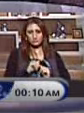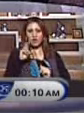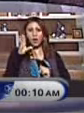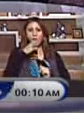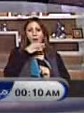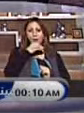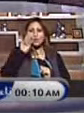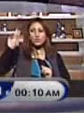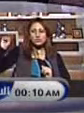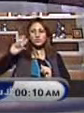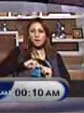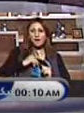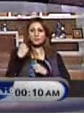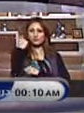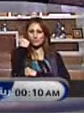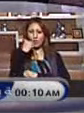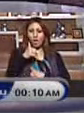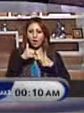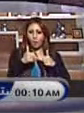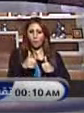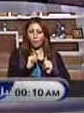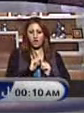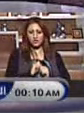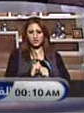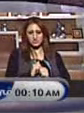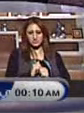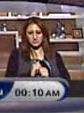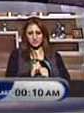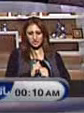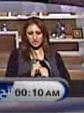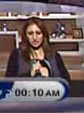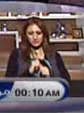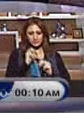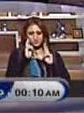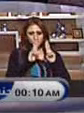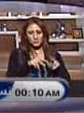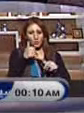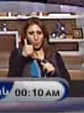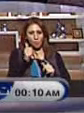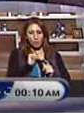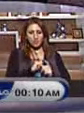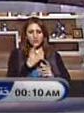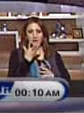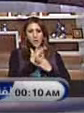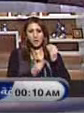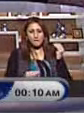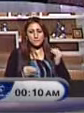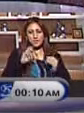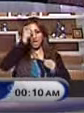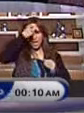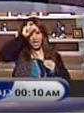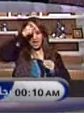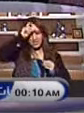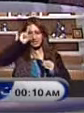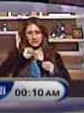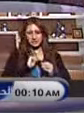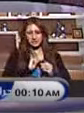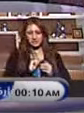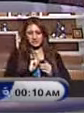والعلم و والالى اخره فكانوا الناس يغيروا صدر محمد لان لا يقال محمد بن علي ما هو محمد بن علي عشان